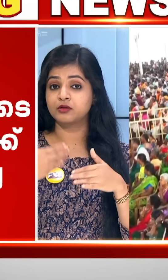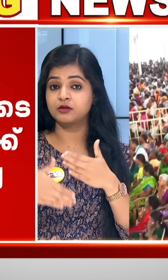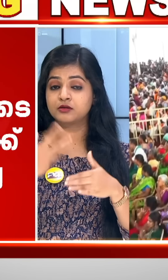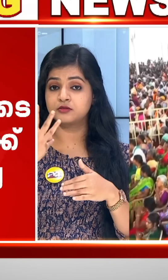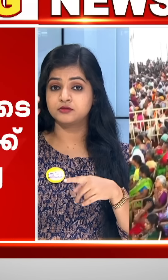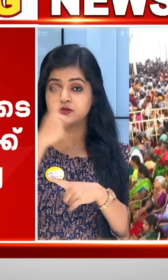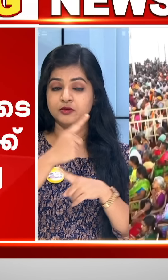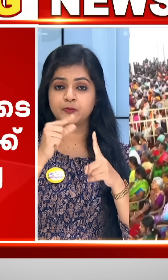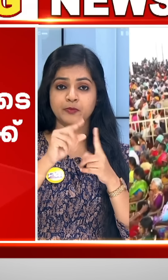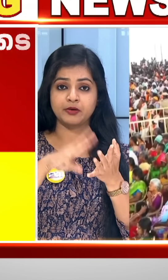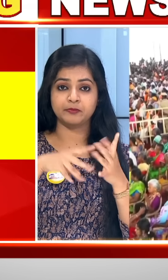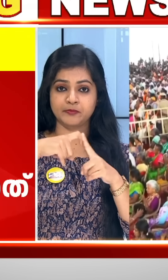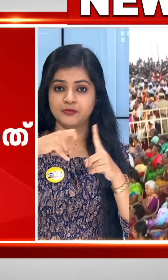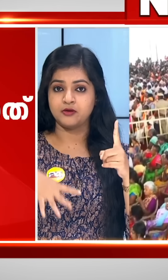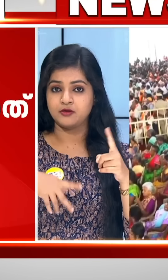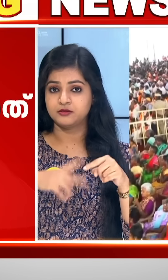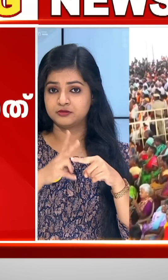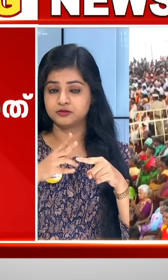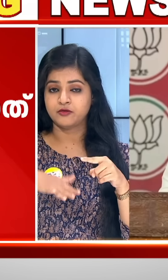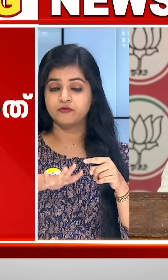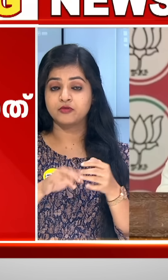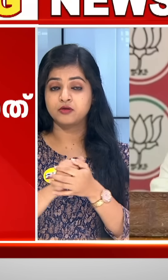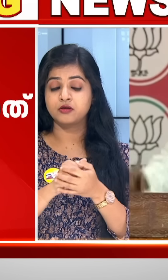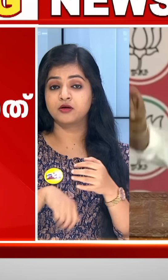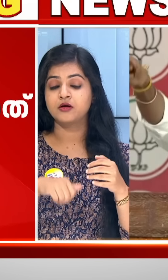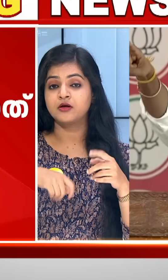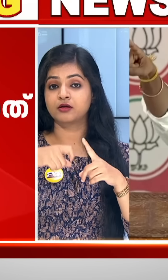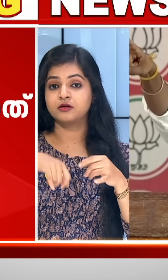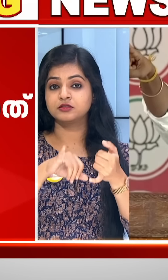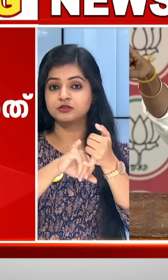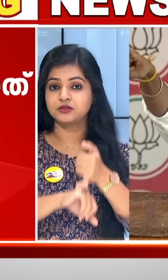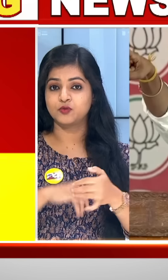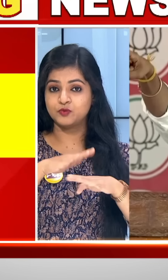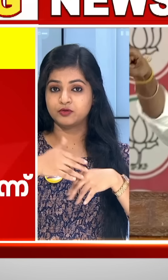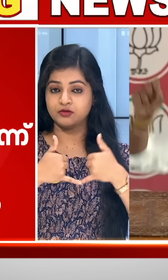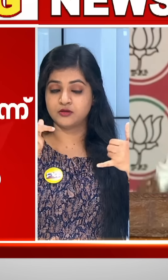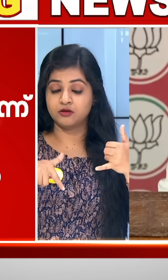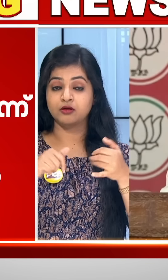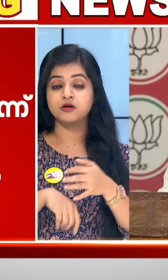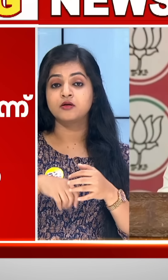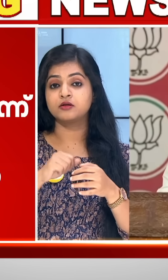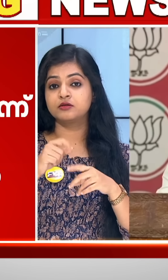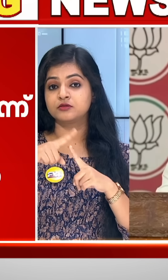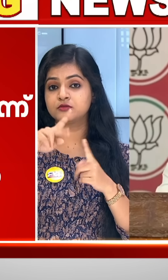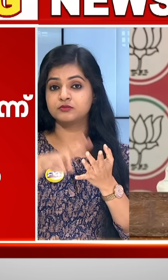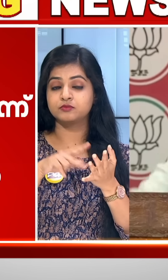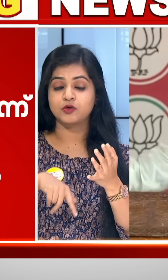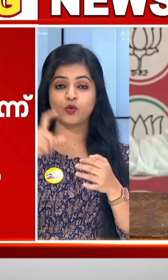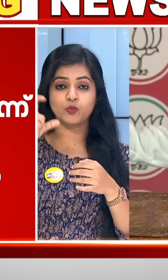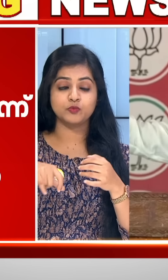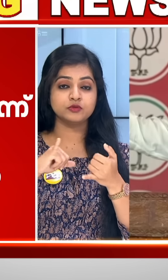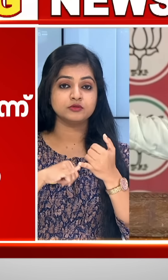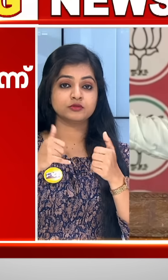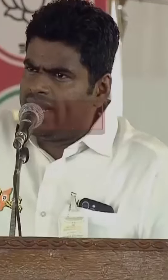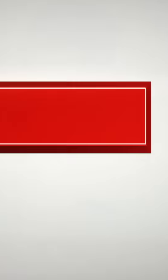പ്രധാനമന്ത്രി ഇവിടെ തുടരും ദക്ഷിണേന്ത്യയിൽ തുടരും അത് എല്ലാം എല്ലാ സംസ്ഥാനങ്ങളിലും തമിഴ്നാട്ടിൽ കോയമ്പത്തൂരും സേലവുമാണ് ഇനിയിപ്പോൾ നരേന്ദ്രമോദി